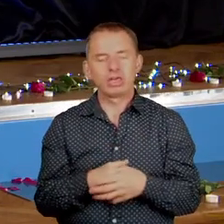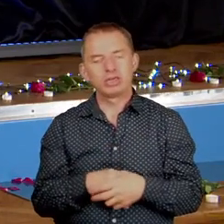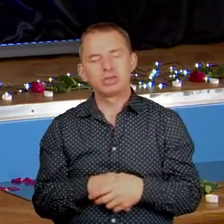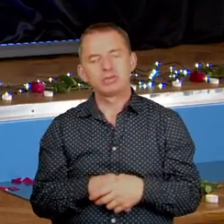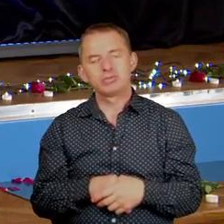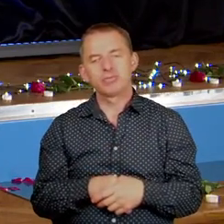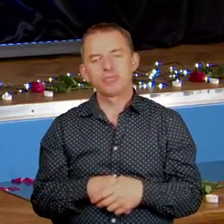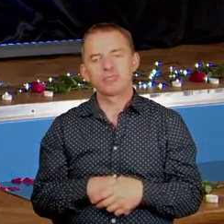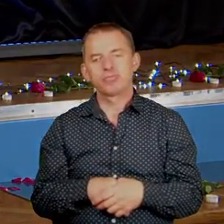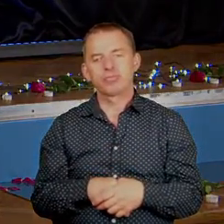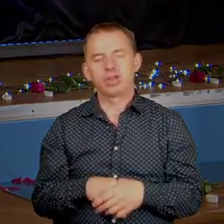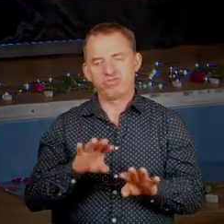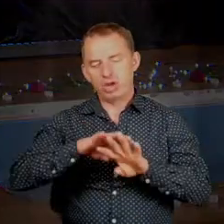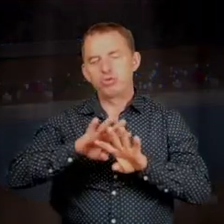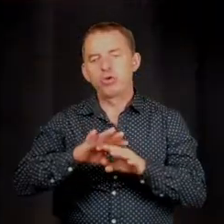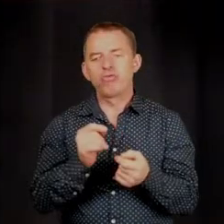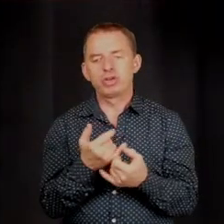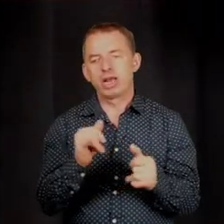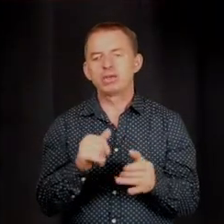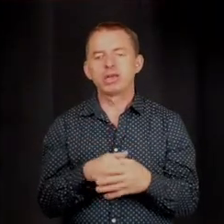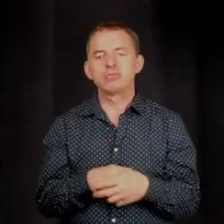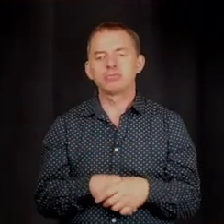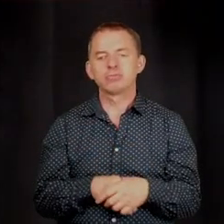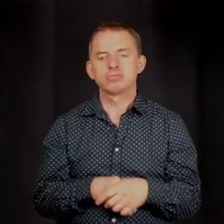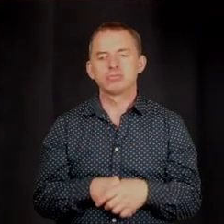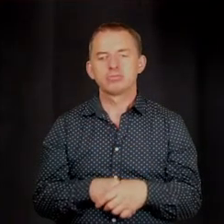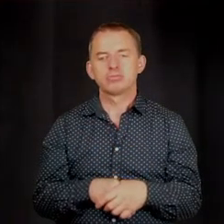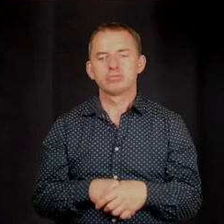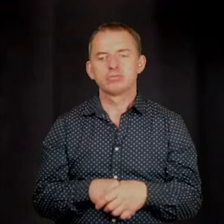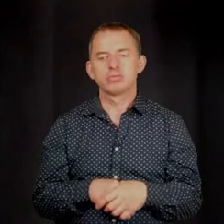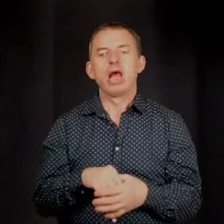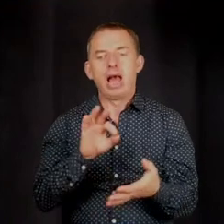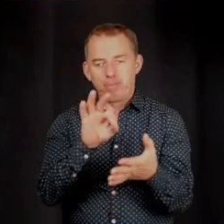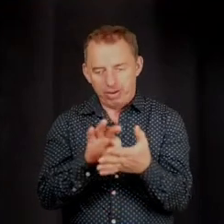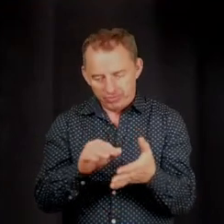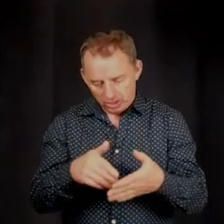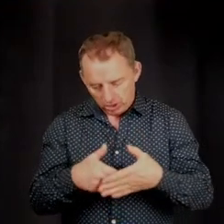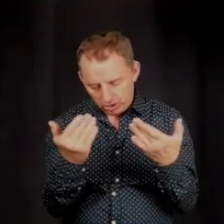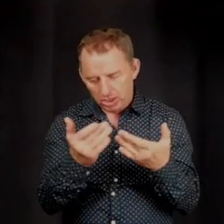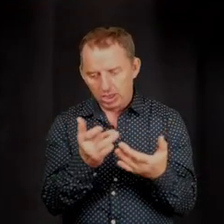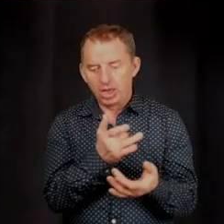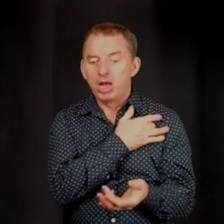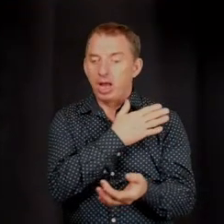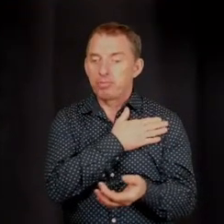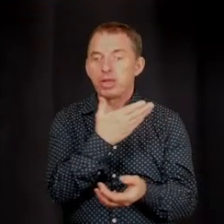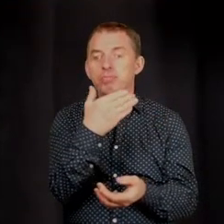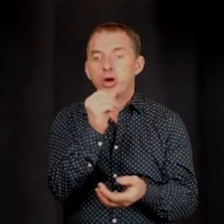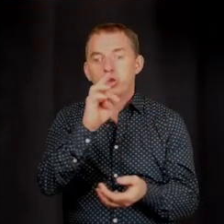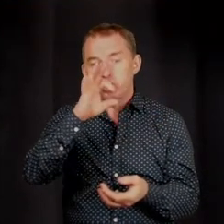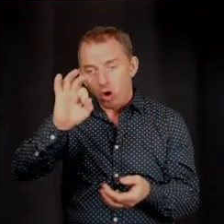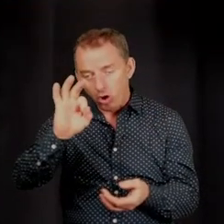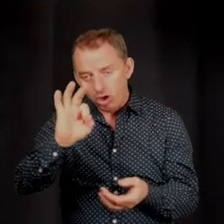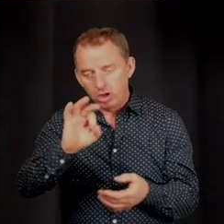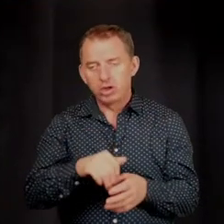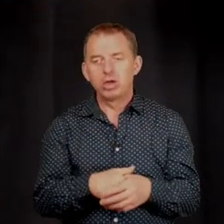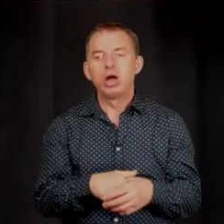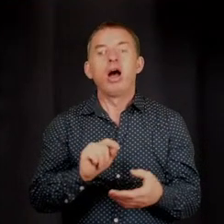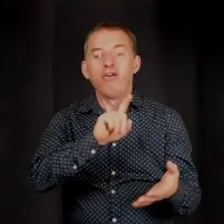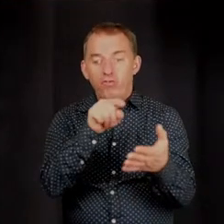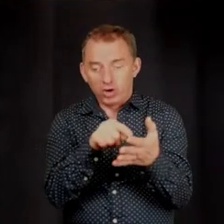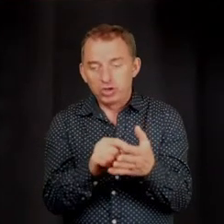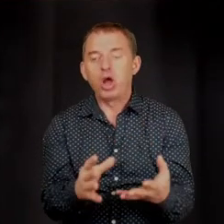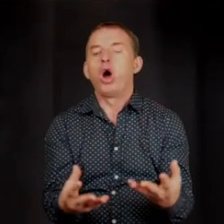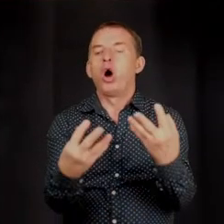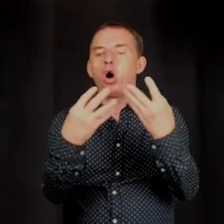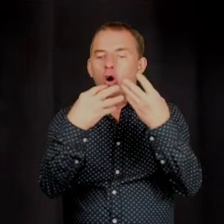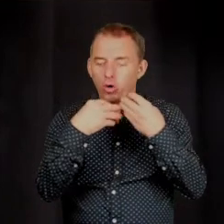chaplain McDonald got a secret message. Pewnego dnia kapitan McDonald właśnie otrzymał